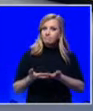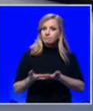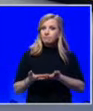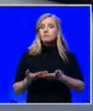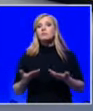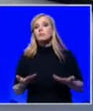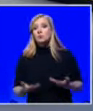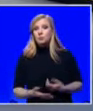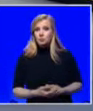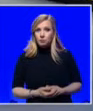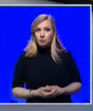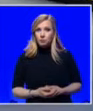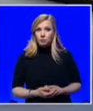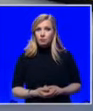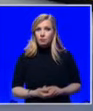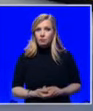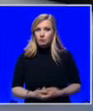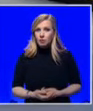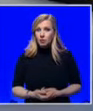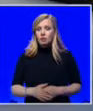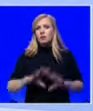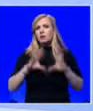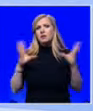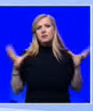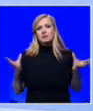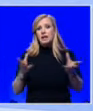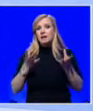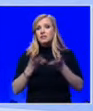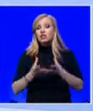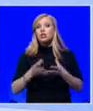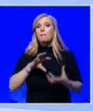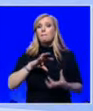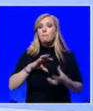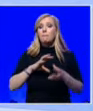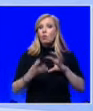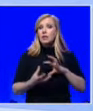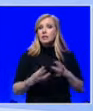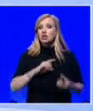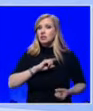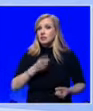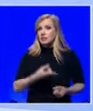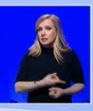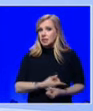лелеяният от всички така политически сили в България